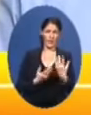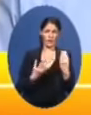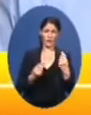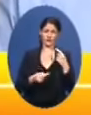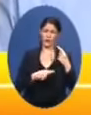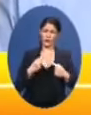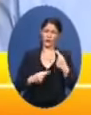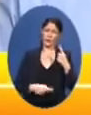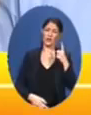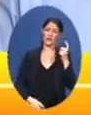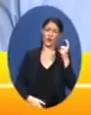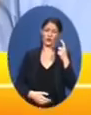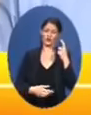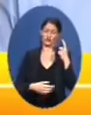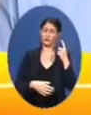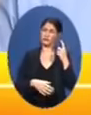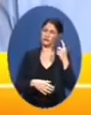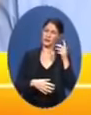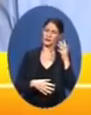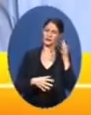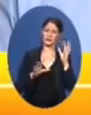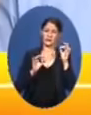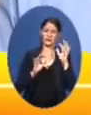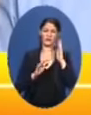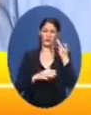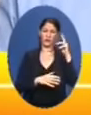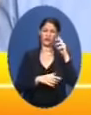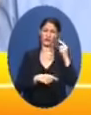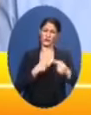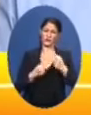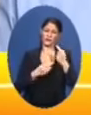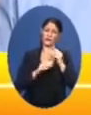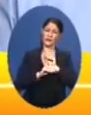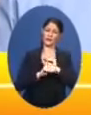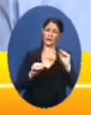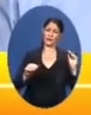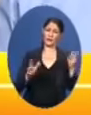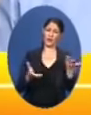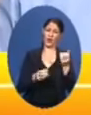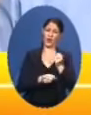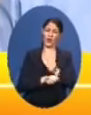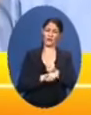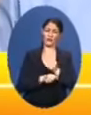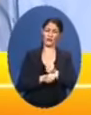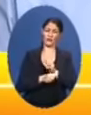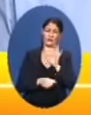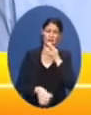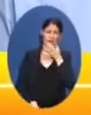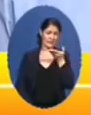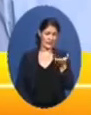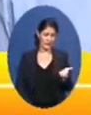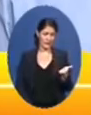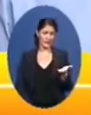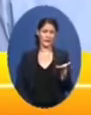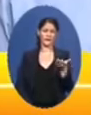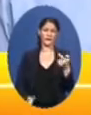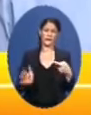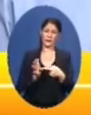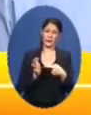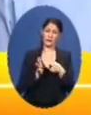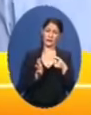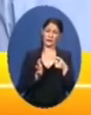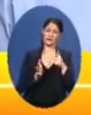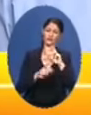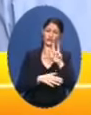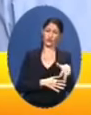שנים, מקדונלדס נתנה הכשרה תעסוקתית למיליונים אולי שנערים בארצות הברית. כתוצאה מהנושא הזה,